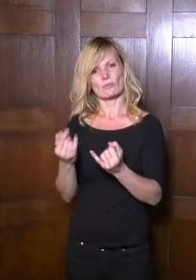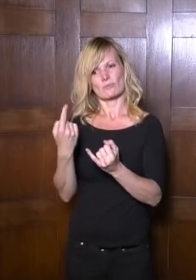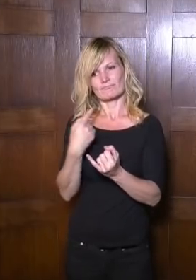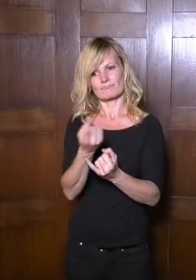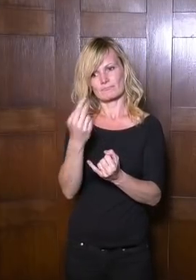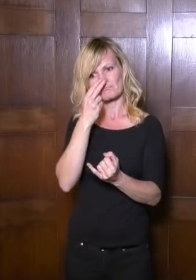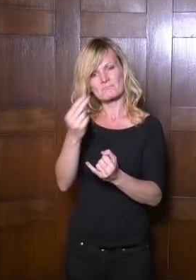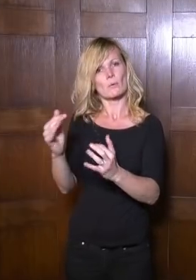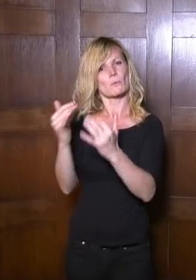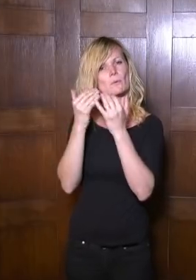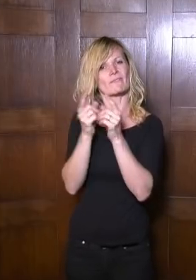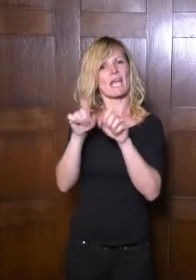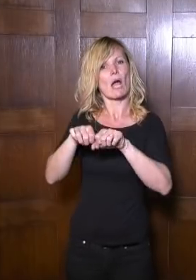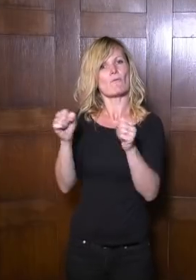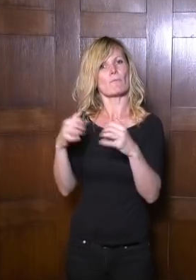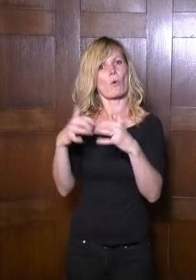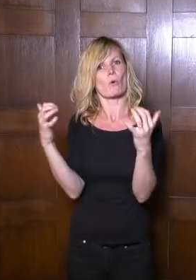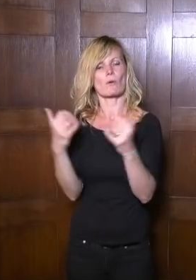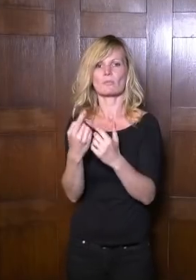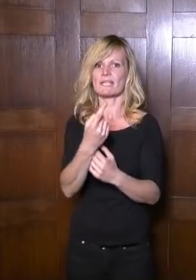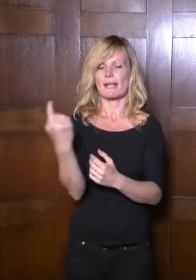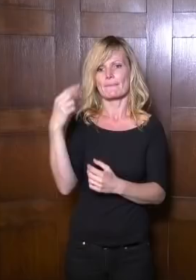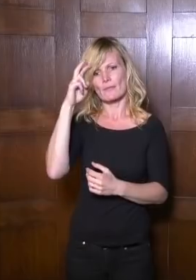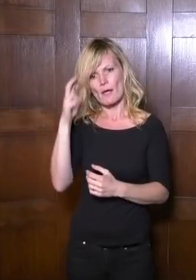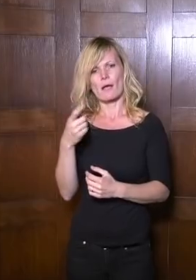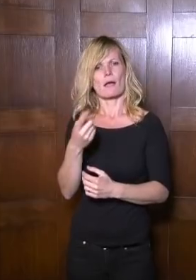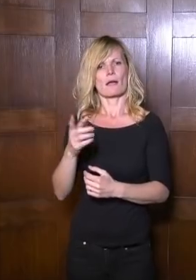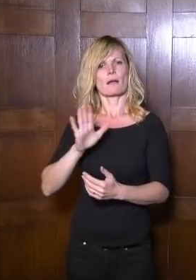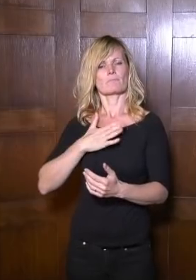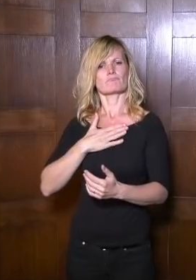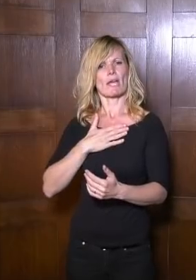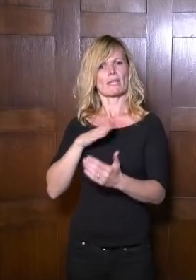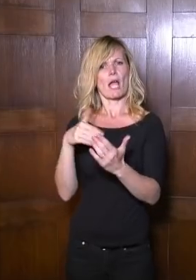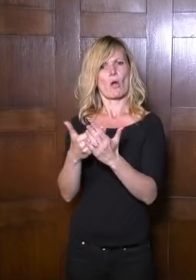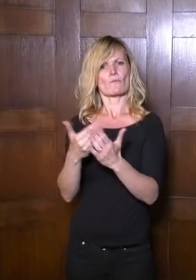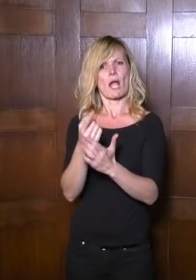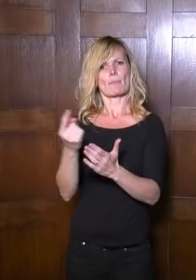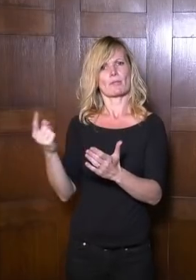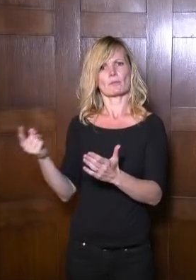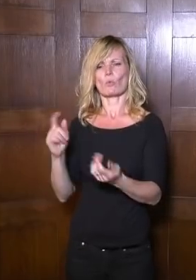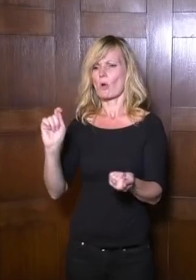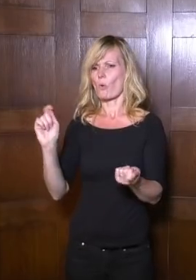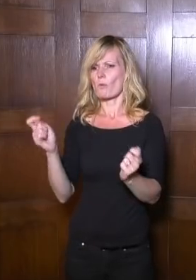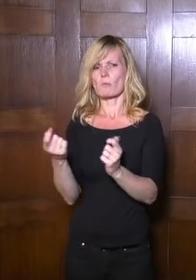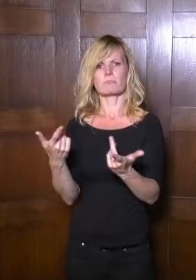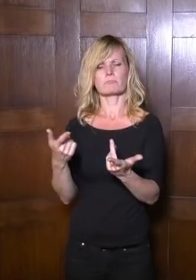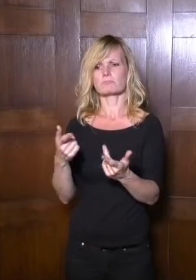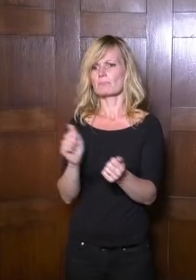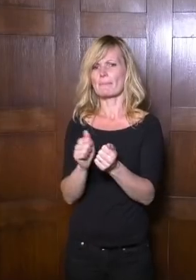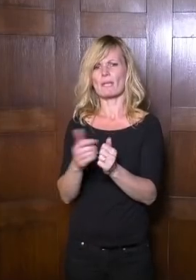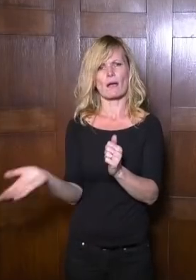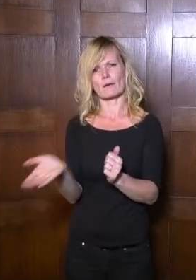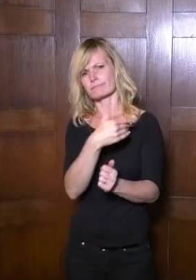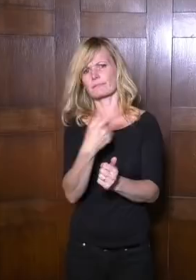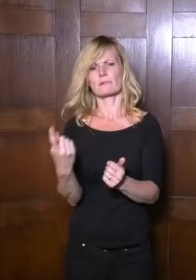oder vielleicht sogar so ein sich besinnen auf die eigentlichen Aufgaben, auch so ein Umswitchen, so ein unbürokratisches,